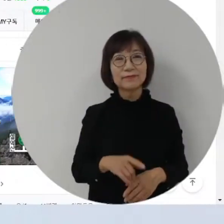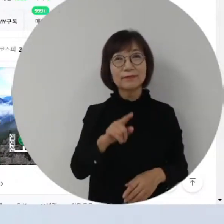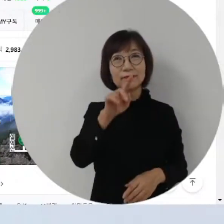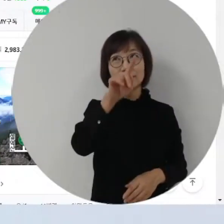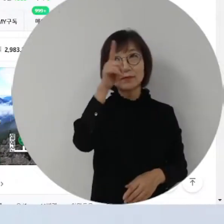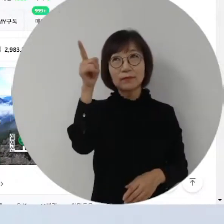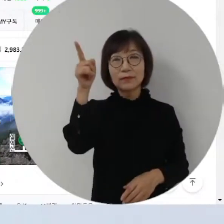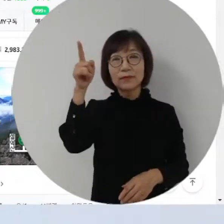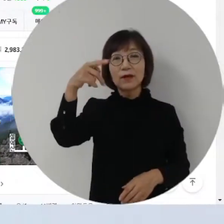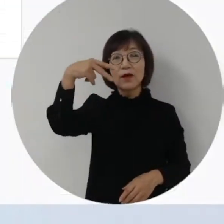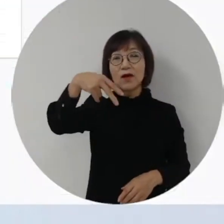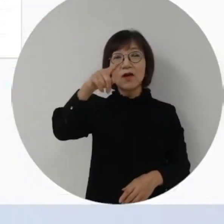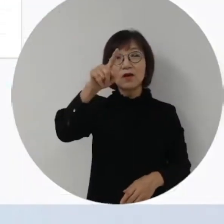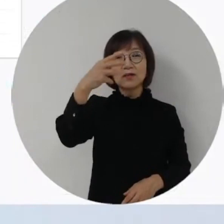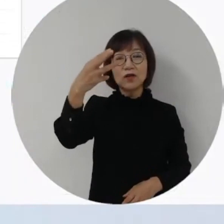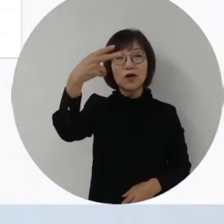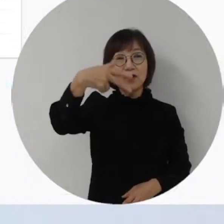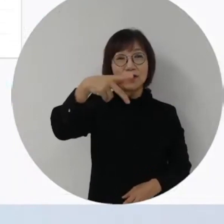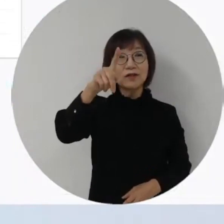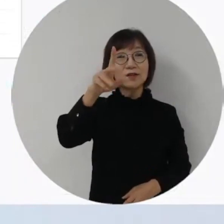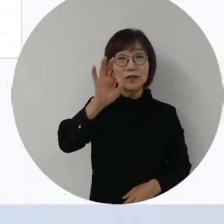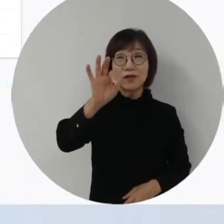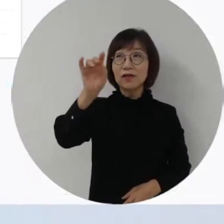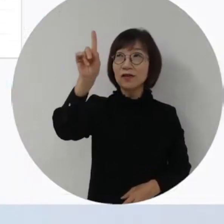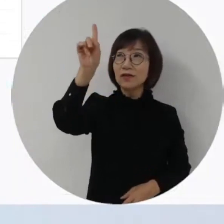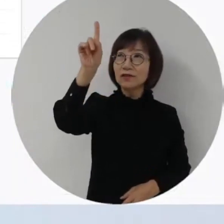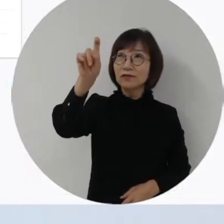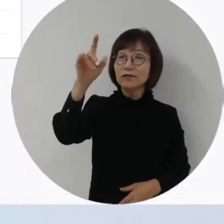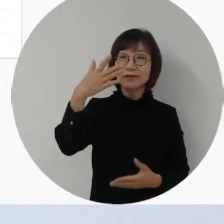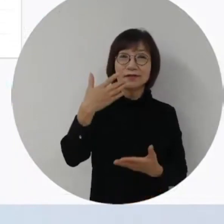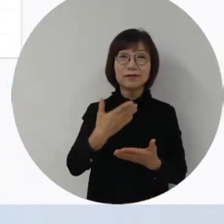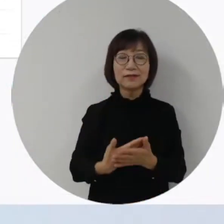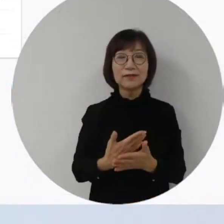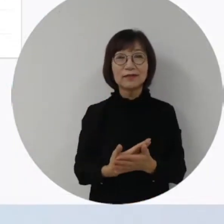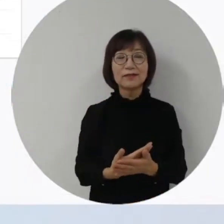새 페이지 추가 버튼을 클릭해 주시고